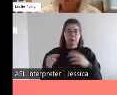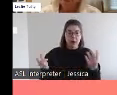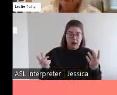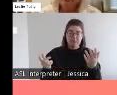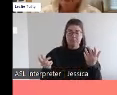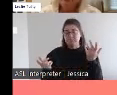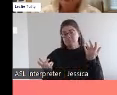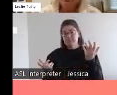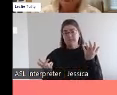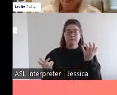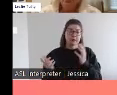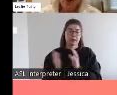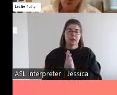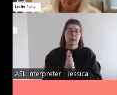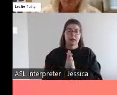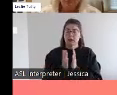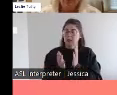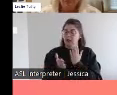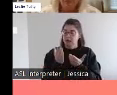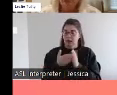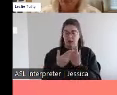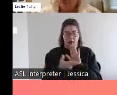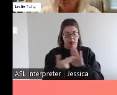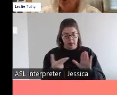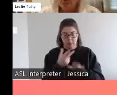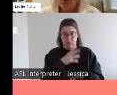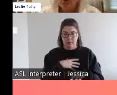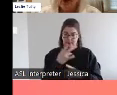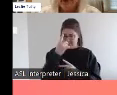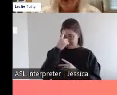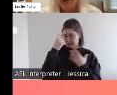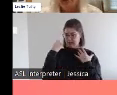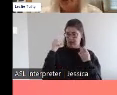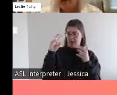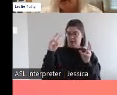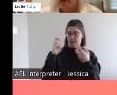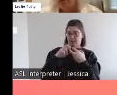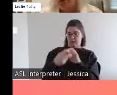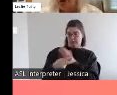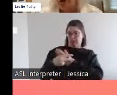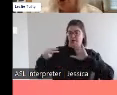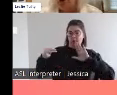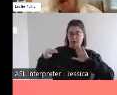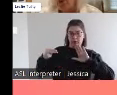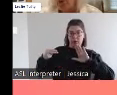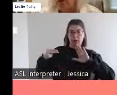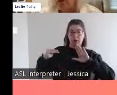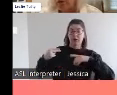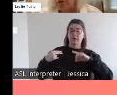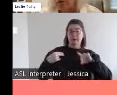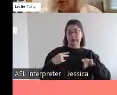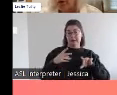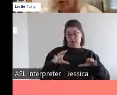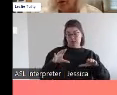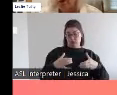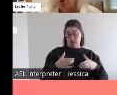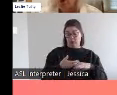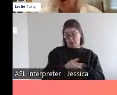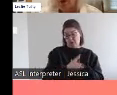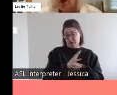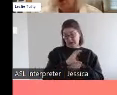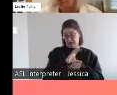elles, elles allaient mieux, mais il est tellement facile de stéréotyper les femmes comme ayant des problèmes de santé mentale. Et dans